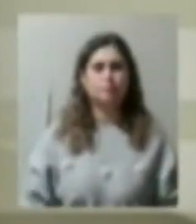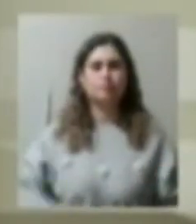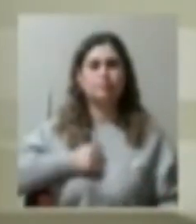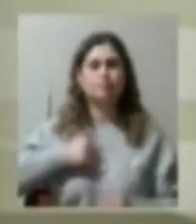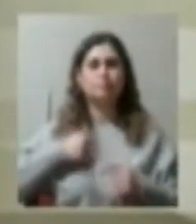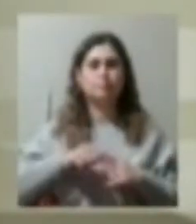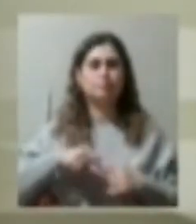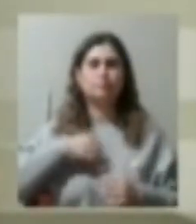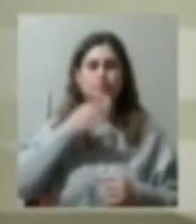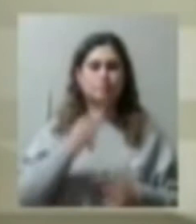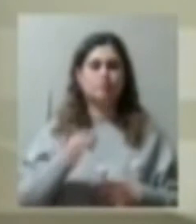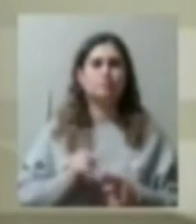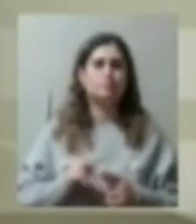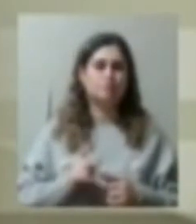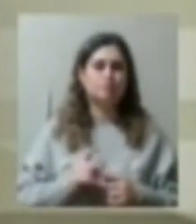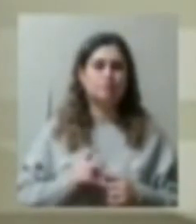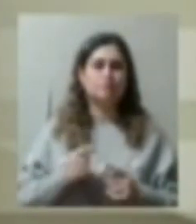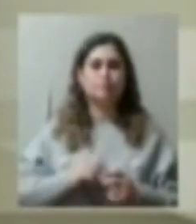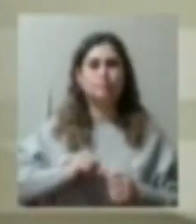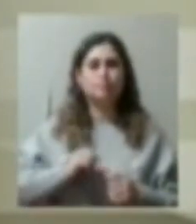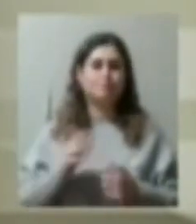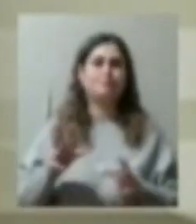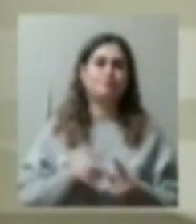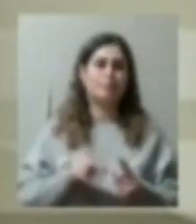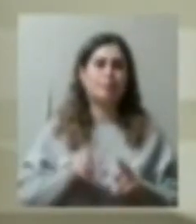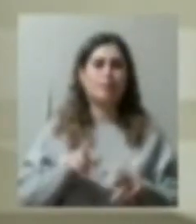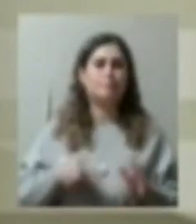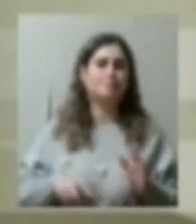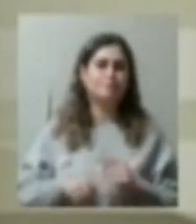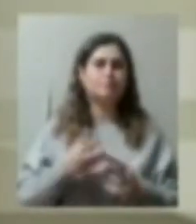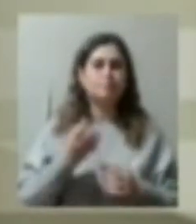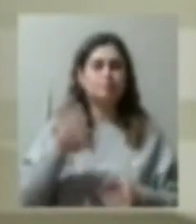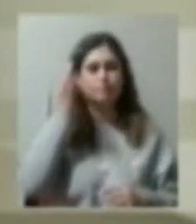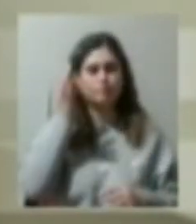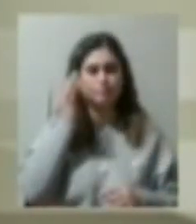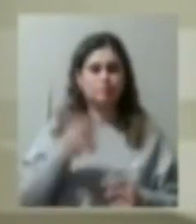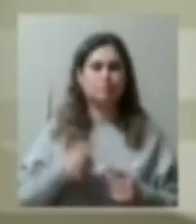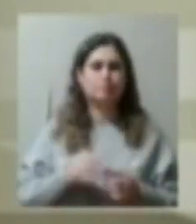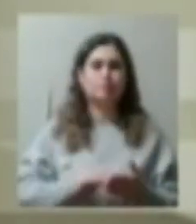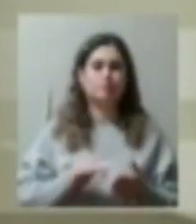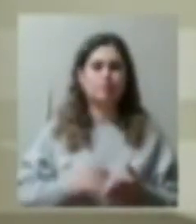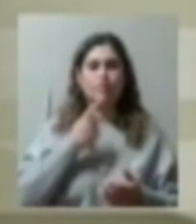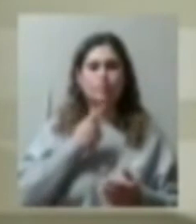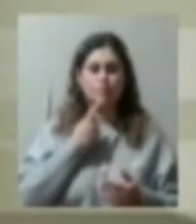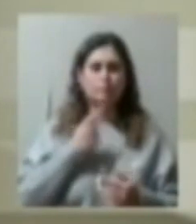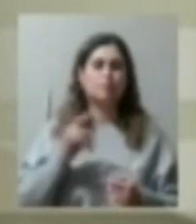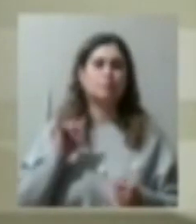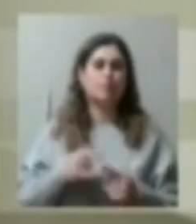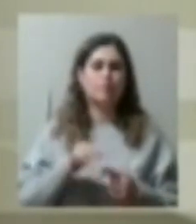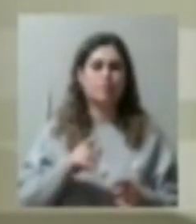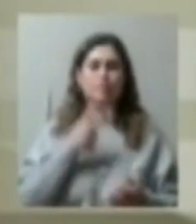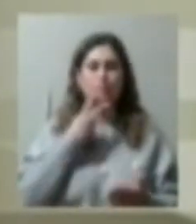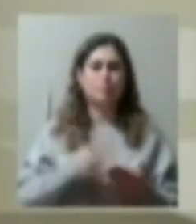хотів сказати. Друзі, все-таки правила дорожнього руху, я ще раз наголошую, написані кров'ю. І вони передбачають